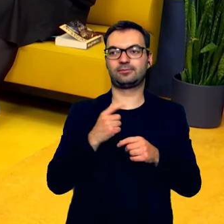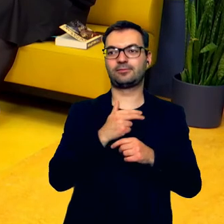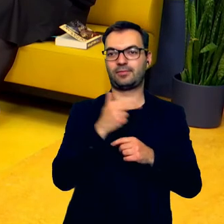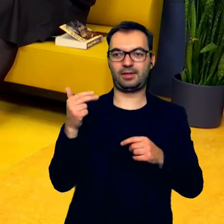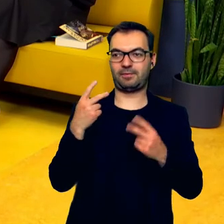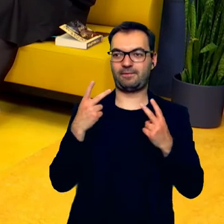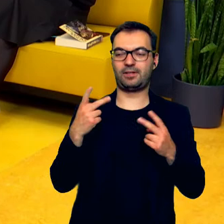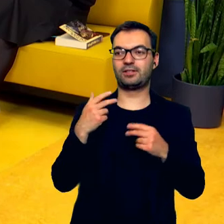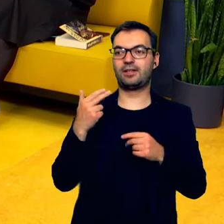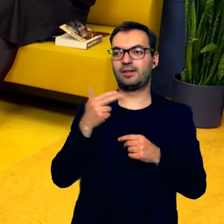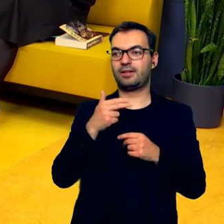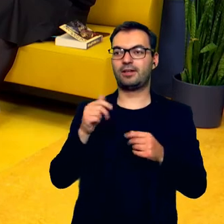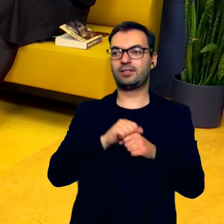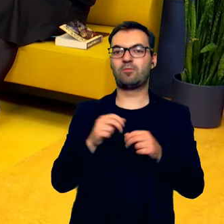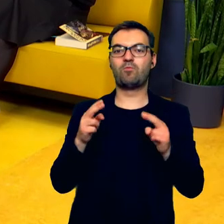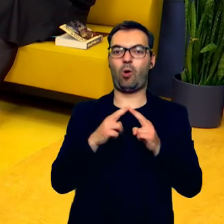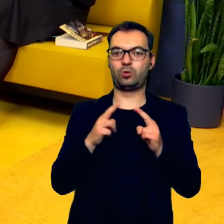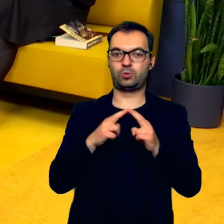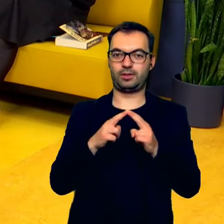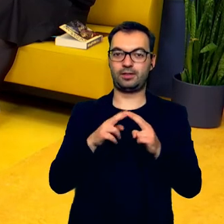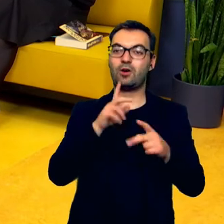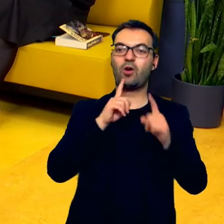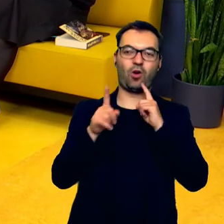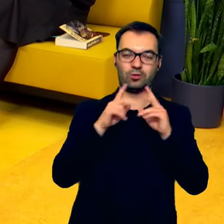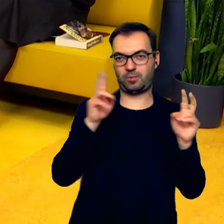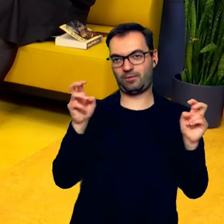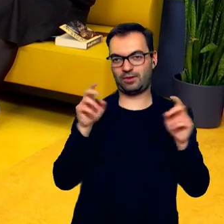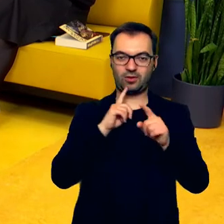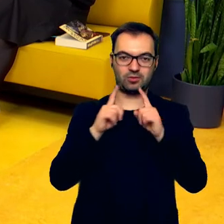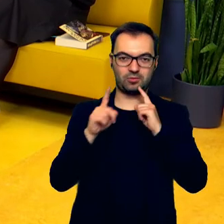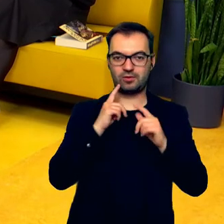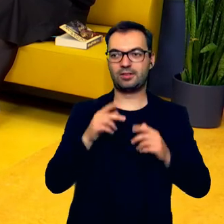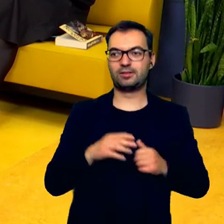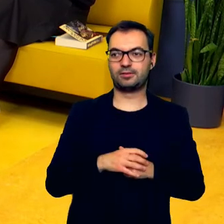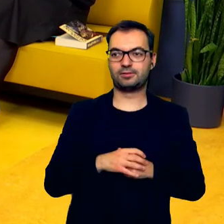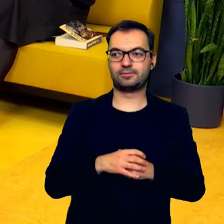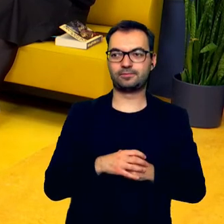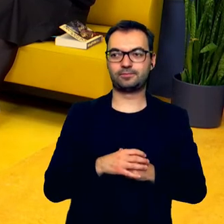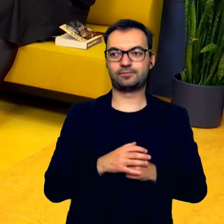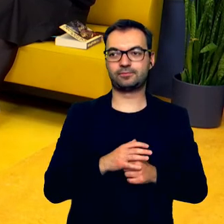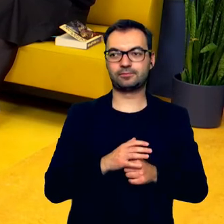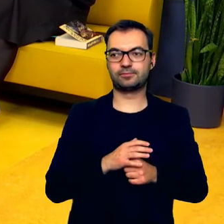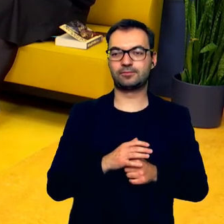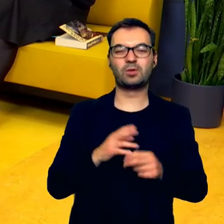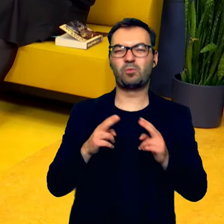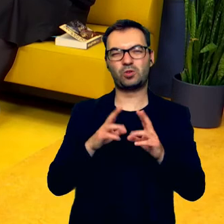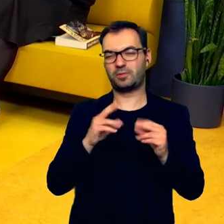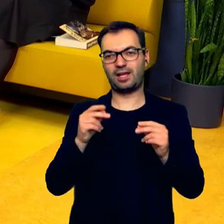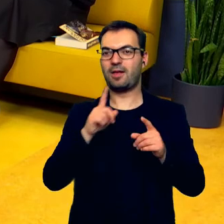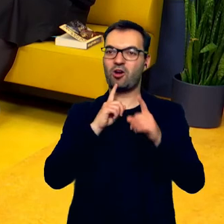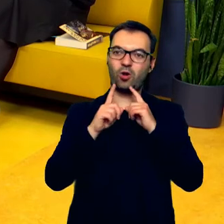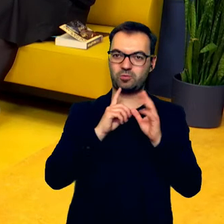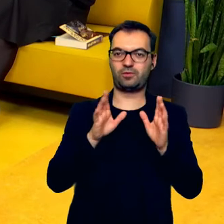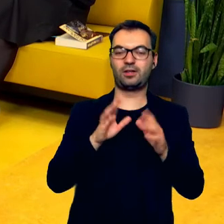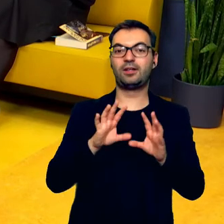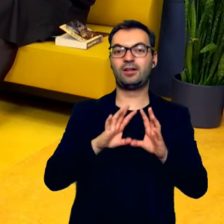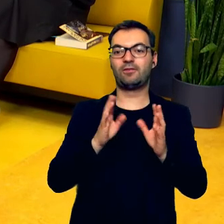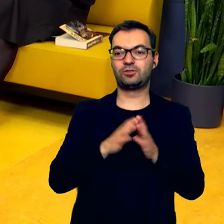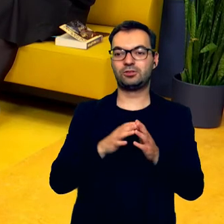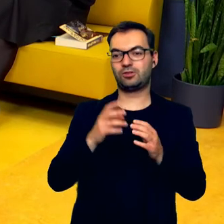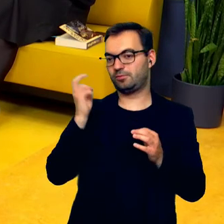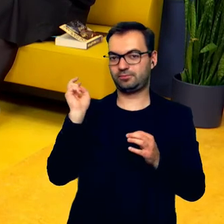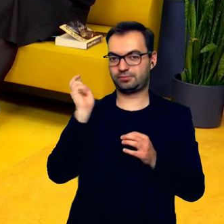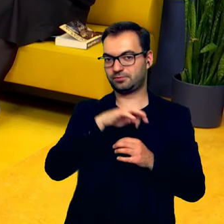ale jest tutaj taki bardzo ważny motyw, kiedy następuje porozumienie, pewna rozmowa, nazwijmy to. Porozumienie, no to za dużo powiedziane. Otóż to wszystko jest